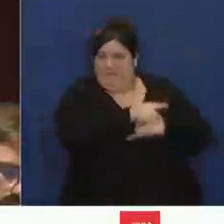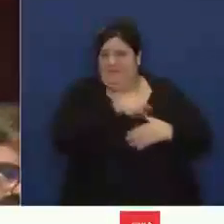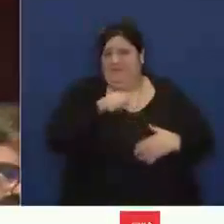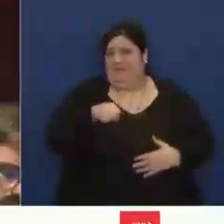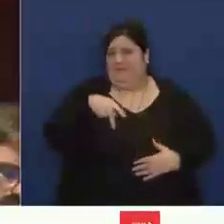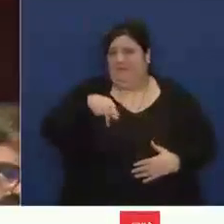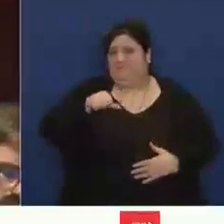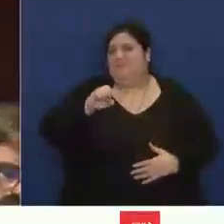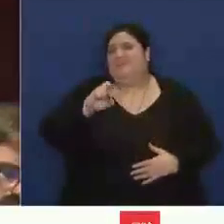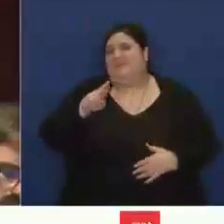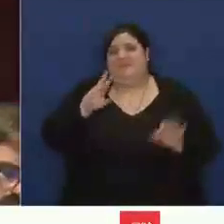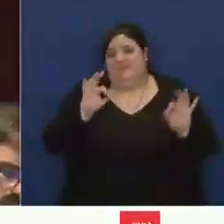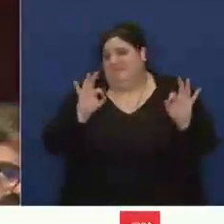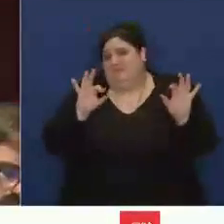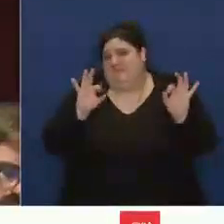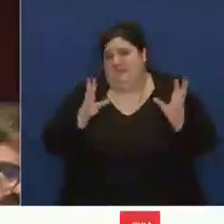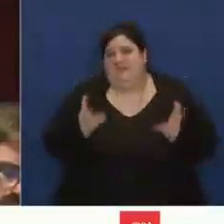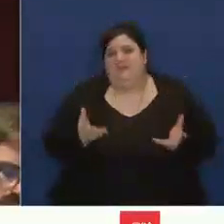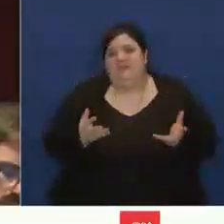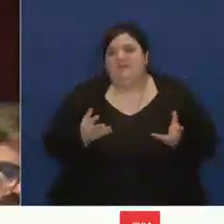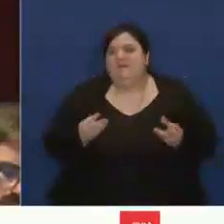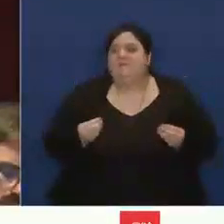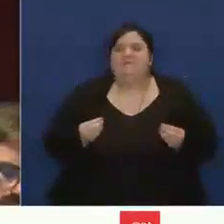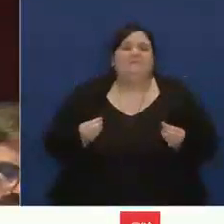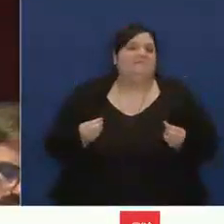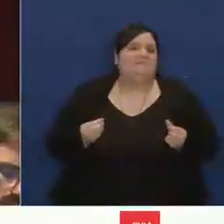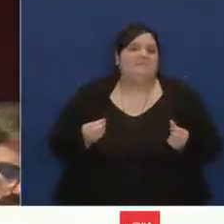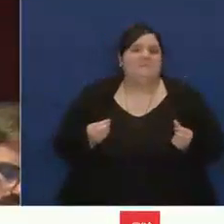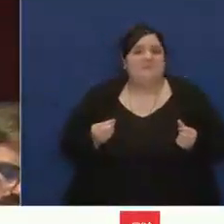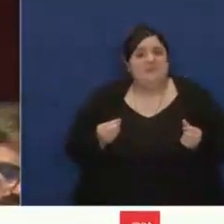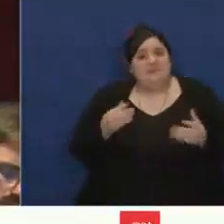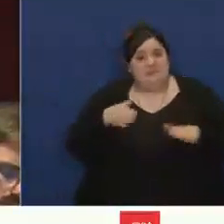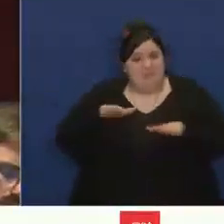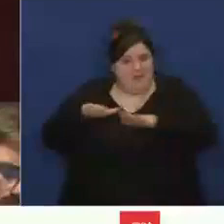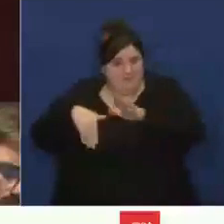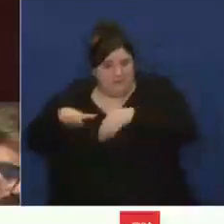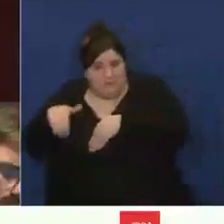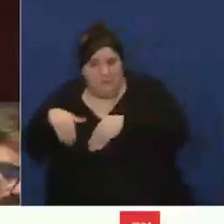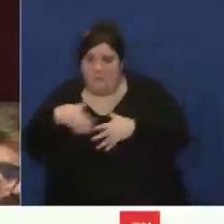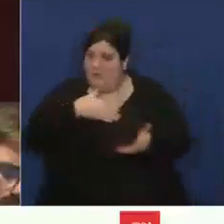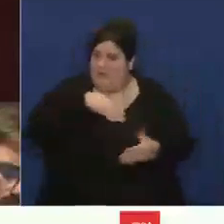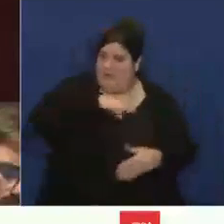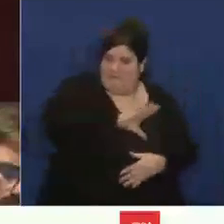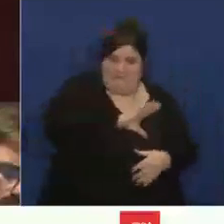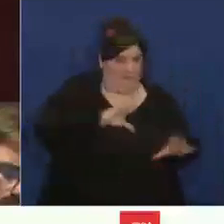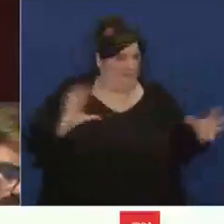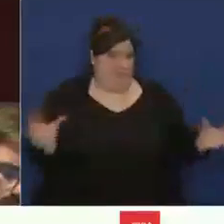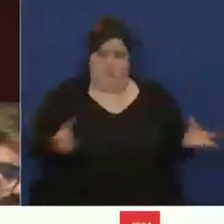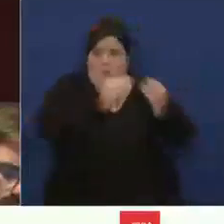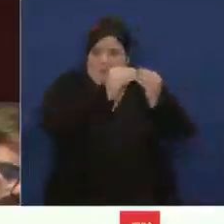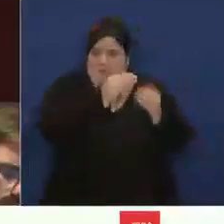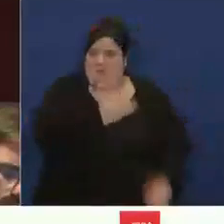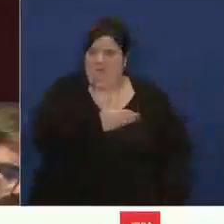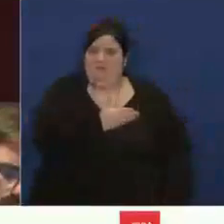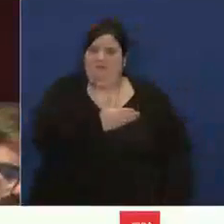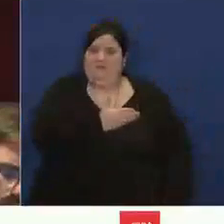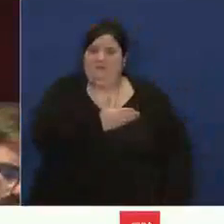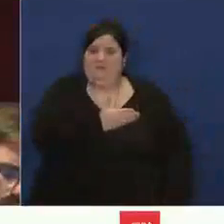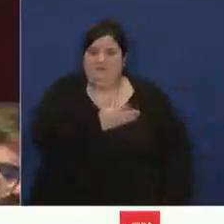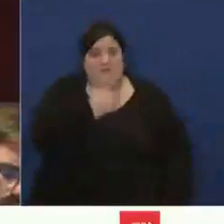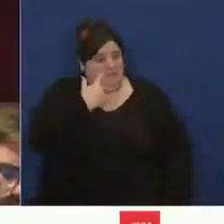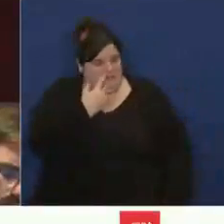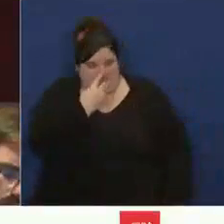je termine, c'est aussi la question et du fonctionnement et de l'investissement. Et il me semble que si